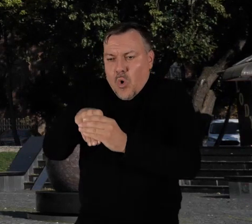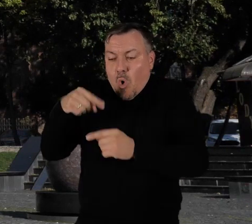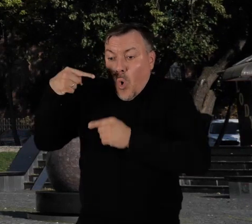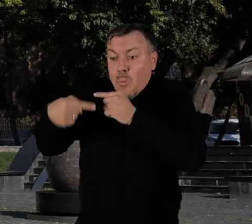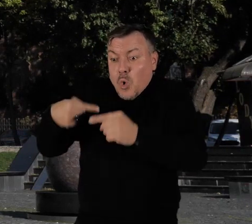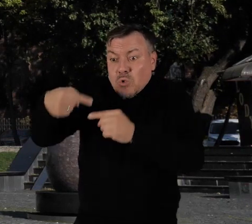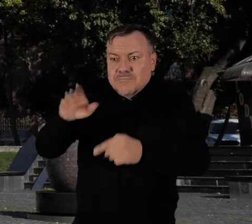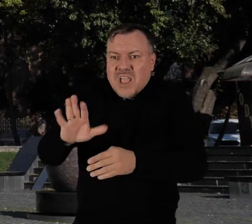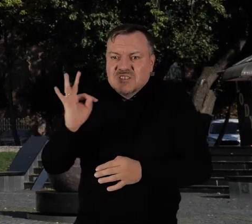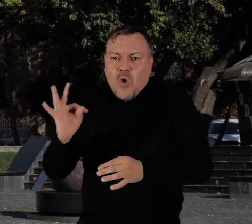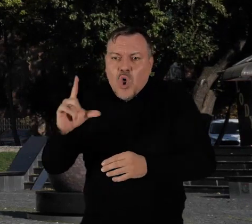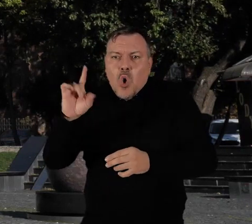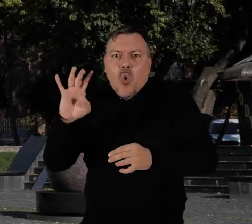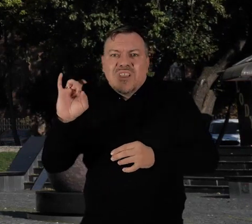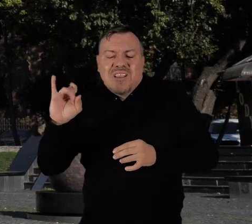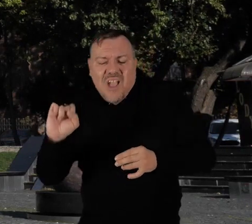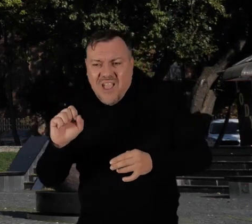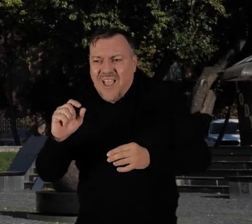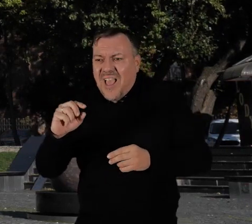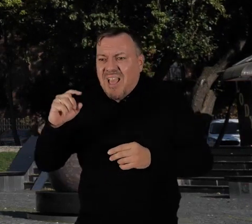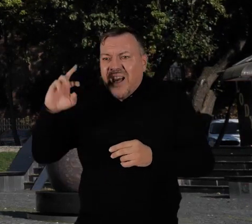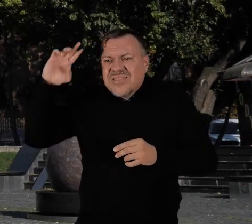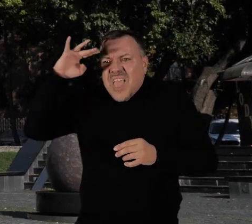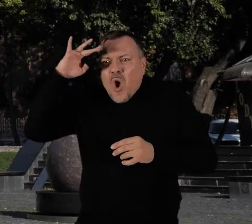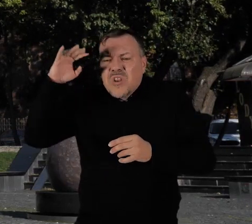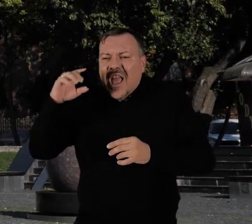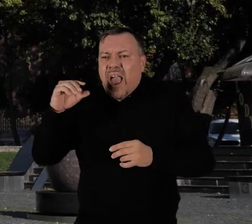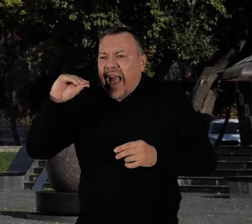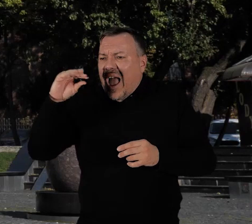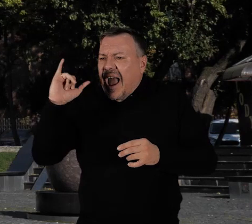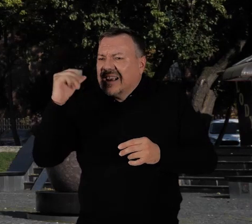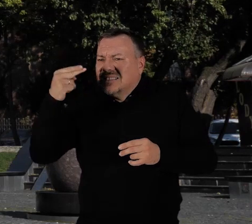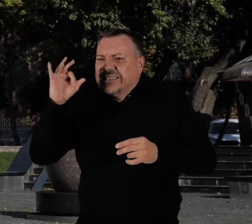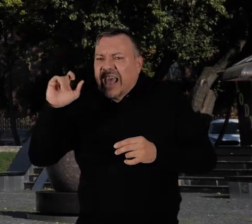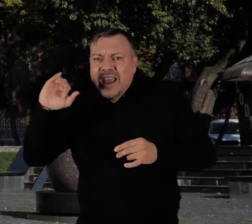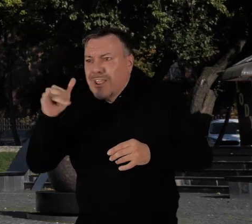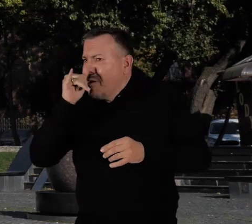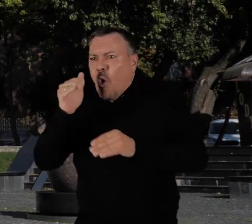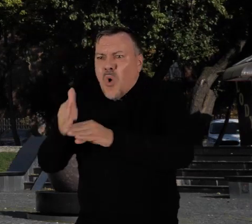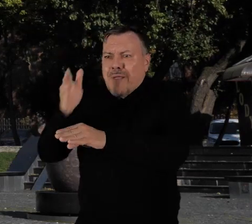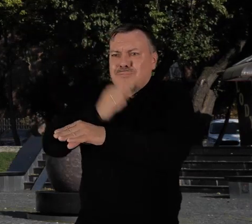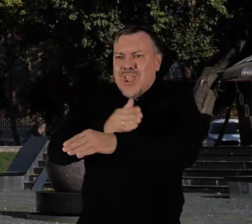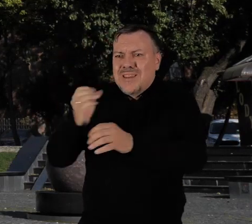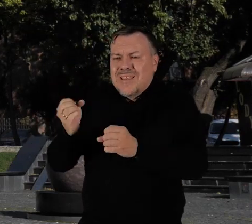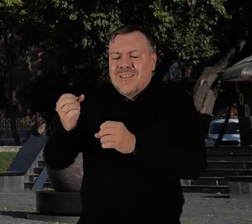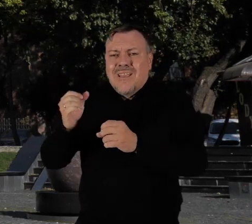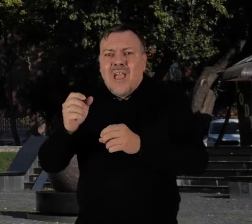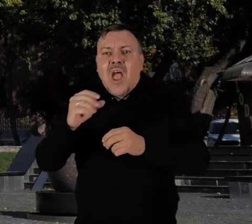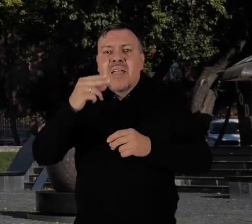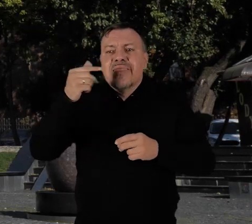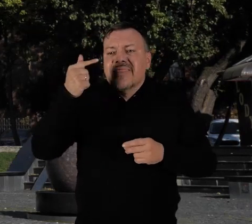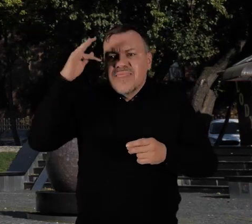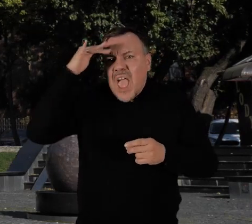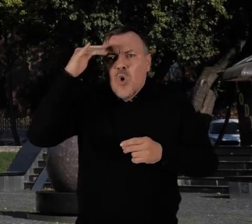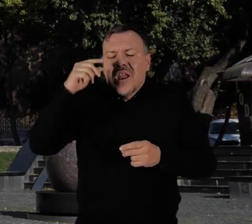ten ma swoją wewnętrzną logikę. Teoria Einsteina nie mogła zostać odkryta przed teorią grawitacji Newtona. To, co mnie przypadło